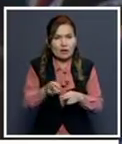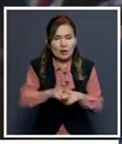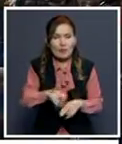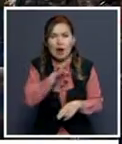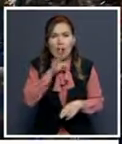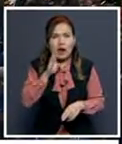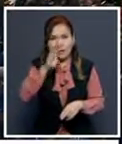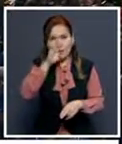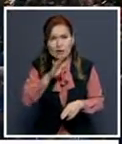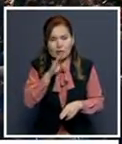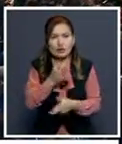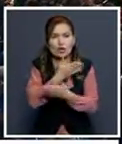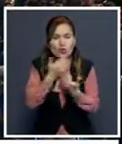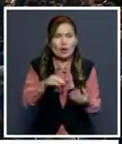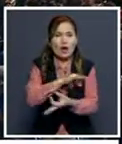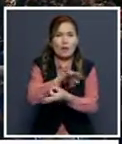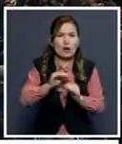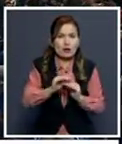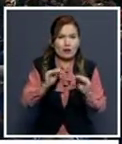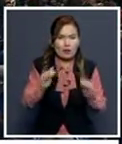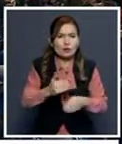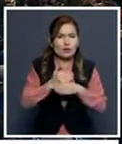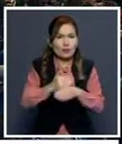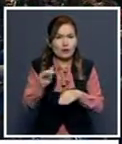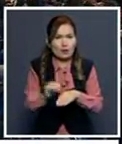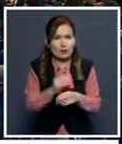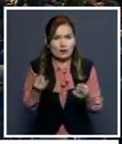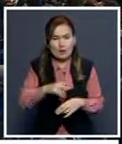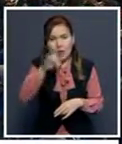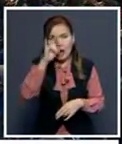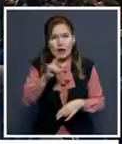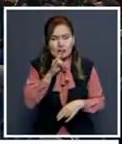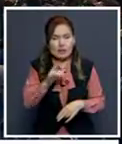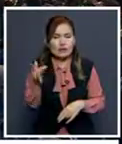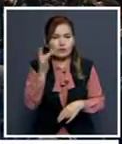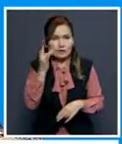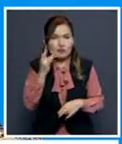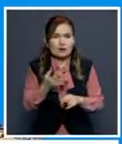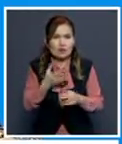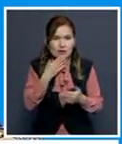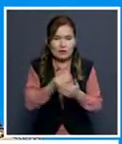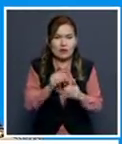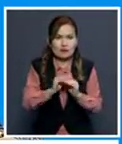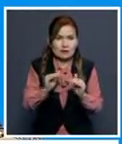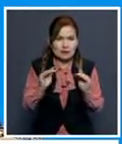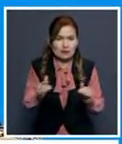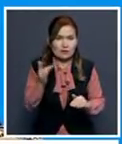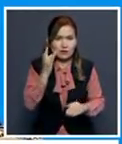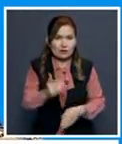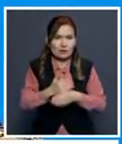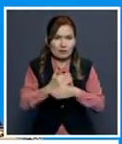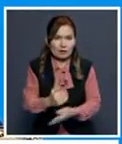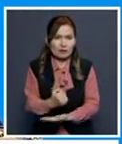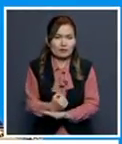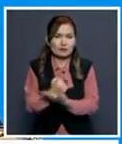ата-ана қамқорлығынан айырылған балаларға қамқор болуға шақырды. Өйткені қазақ жетімін еш уақытта жылатпаған.